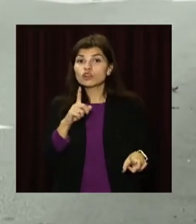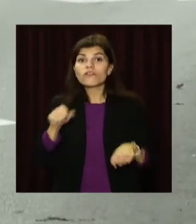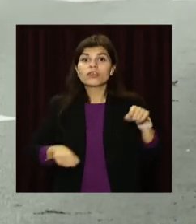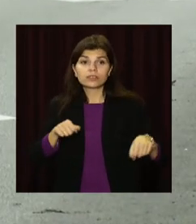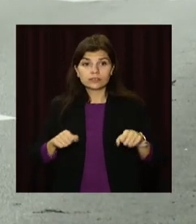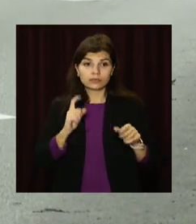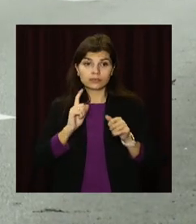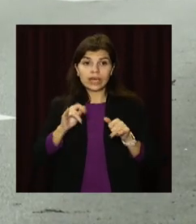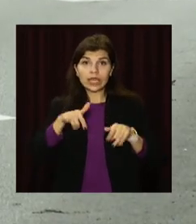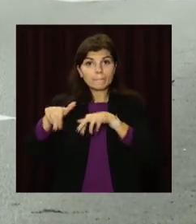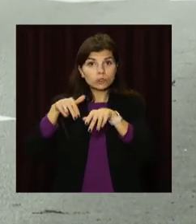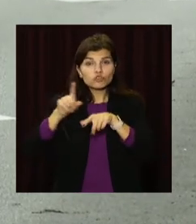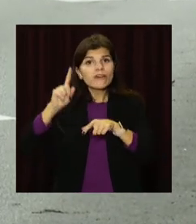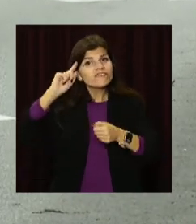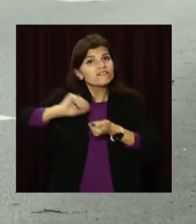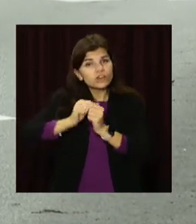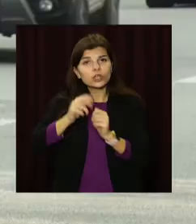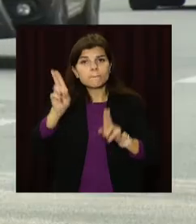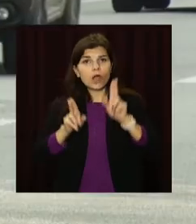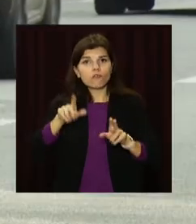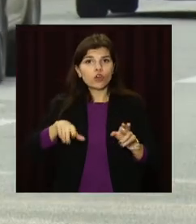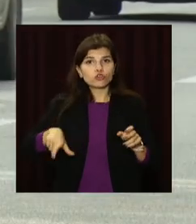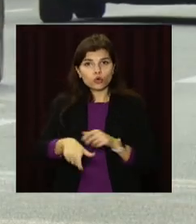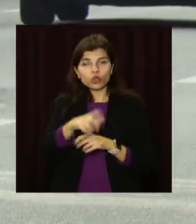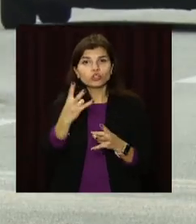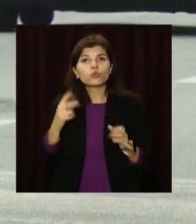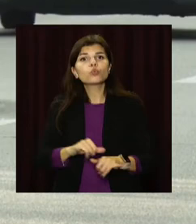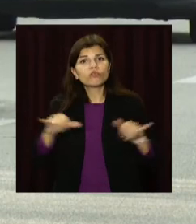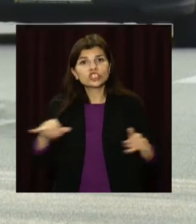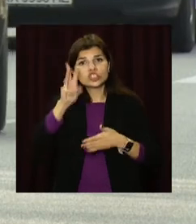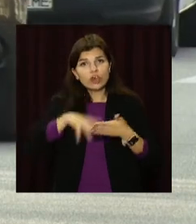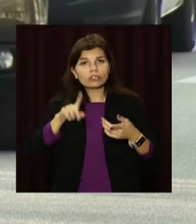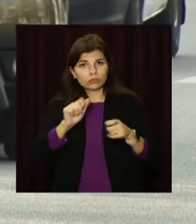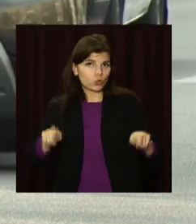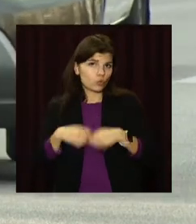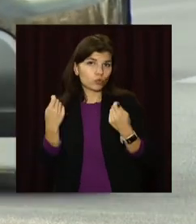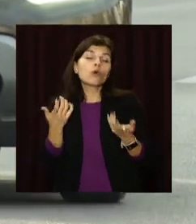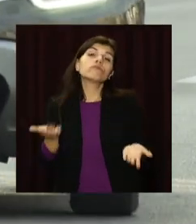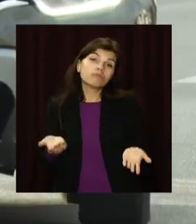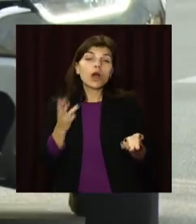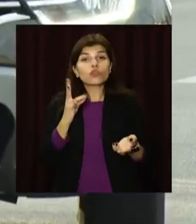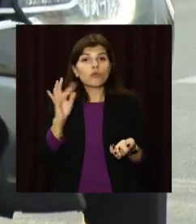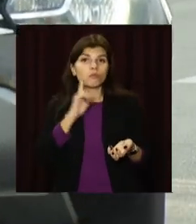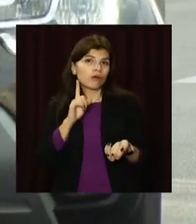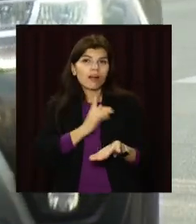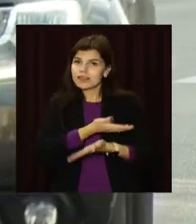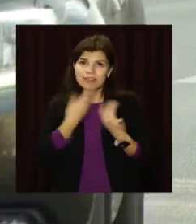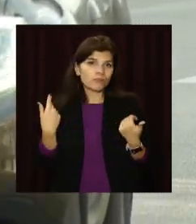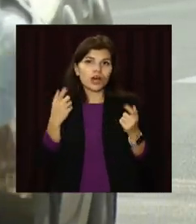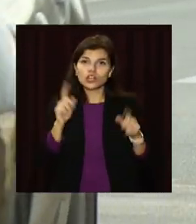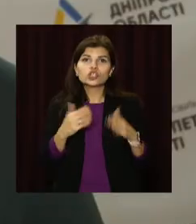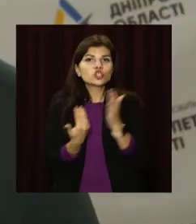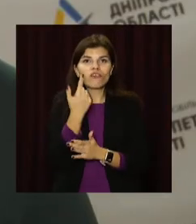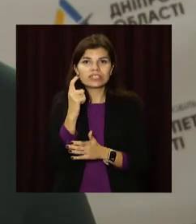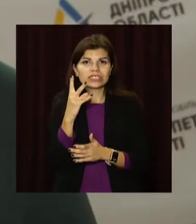велосипедисти та пішоходи вивчили правила дорожнього руху, треба ще й збільшити штрафи за порушення. Втім, поки що немає навіть нових